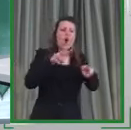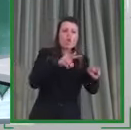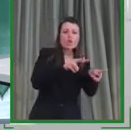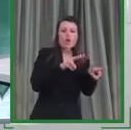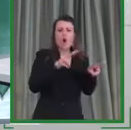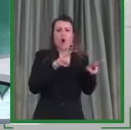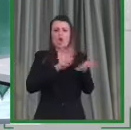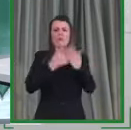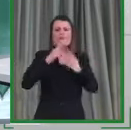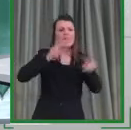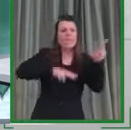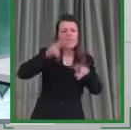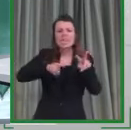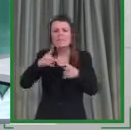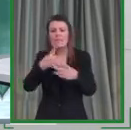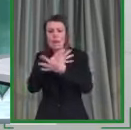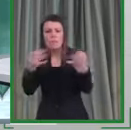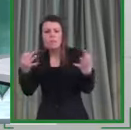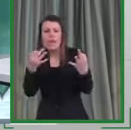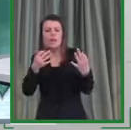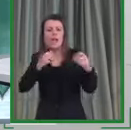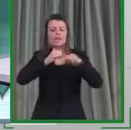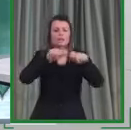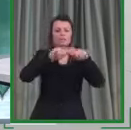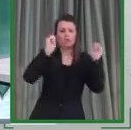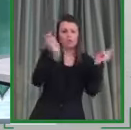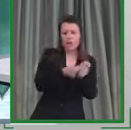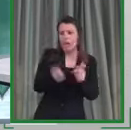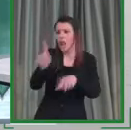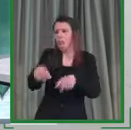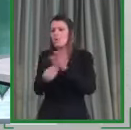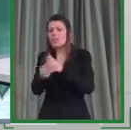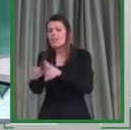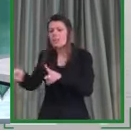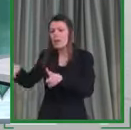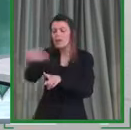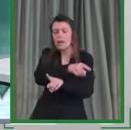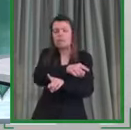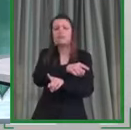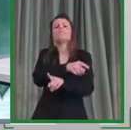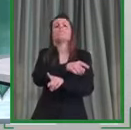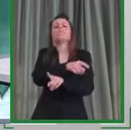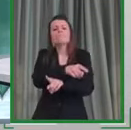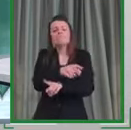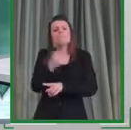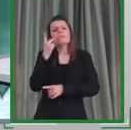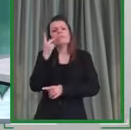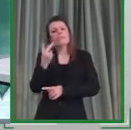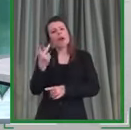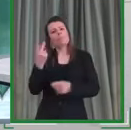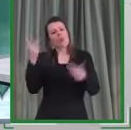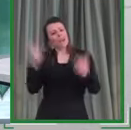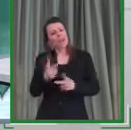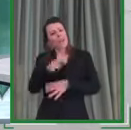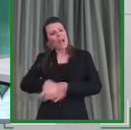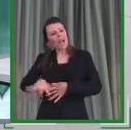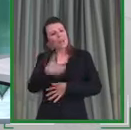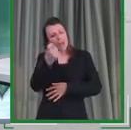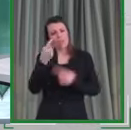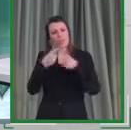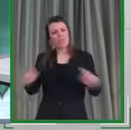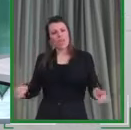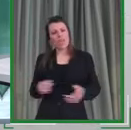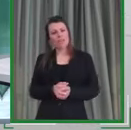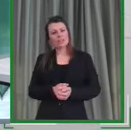e dei dipendenti a volte si scopre che la realtà sembra essere molto diversa quindi noi registriamo l'azione